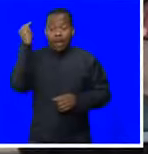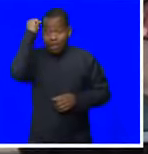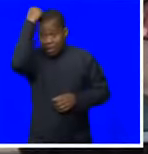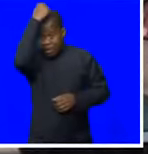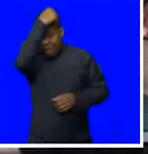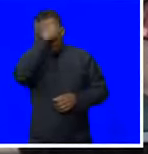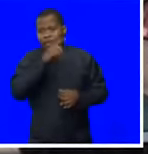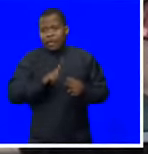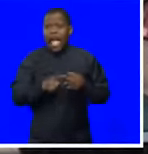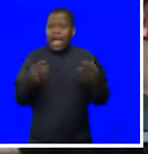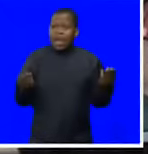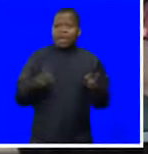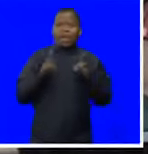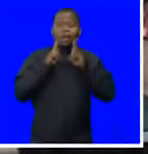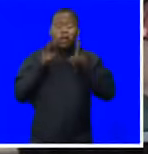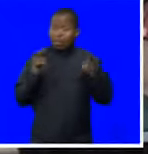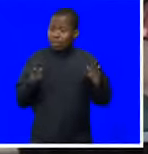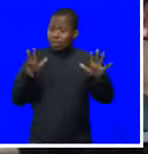la.